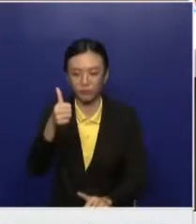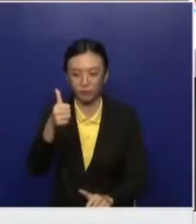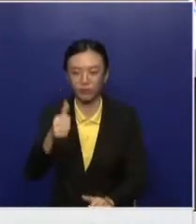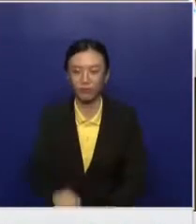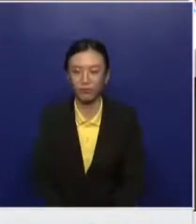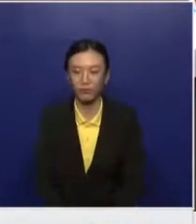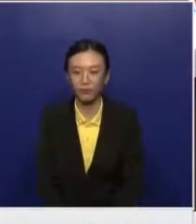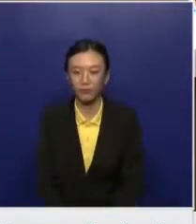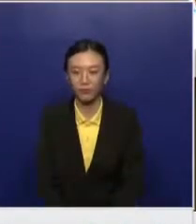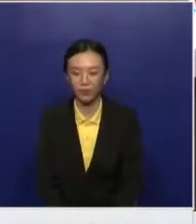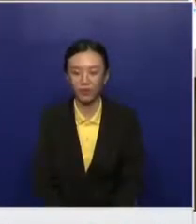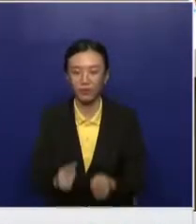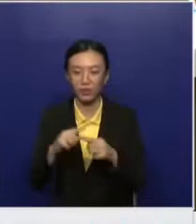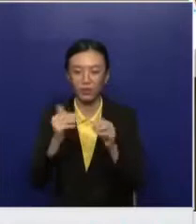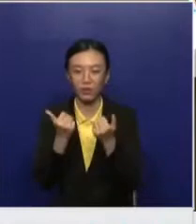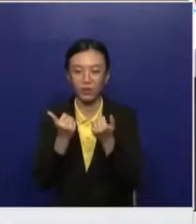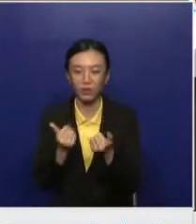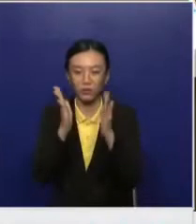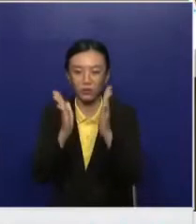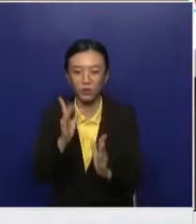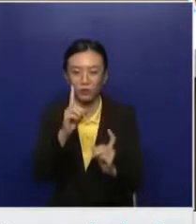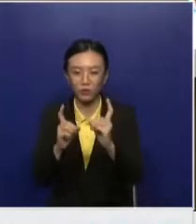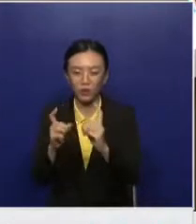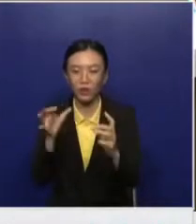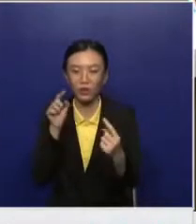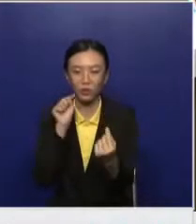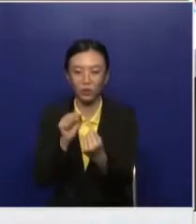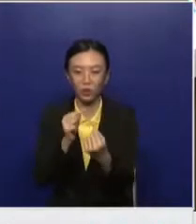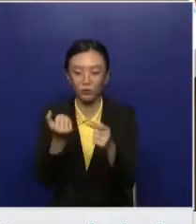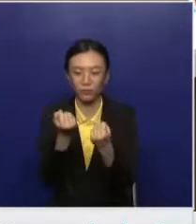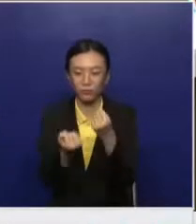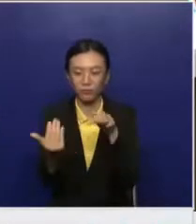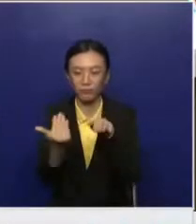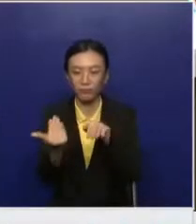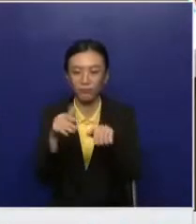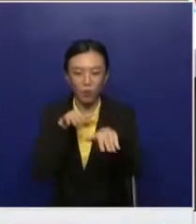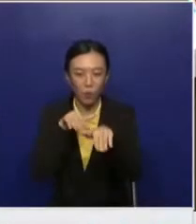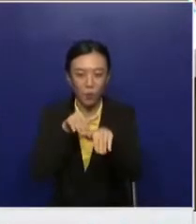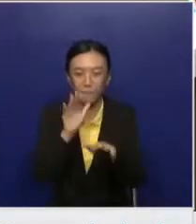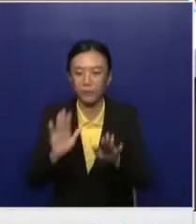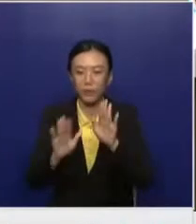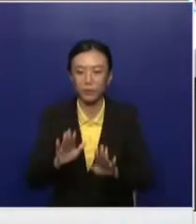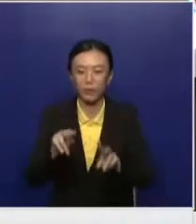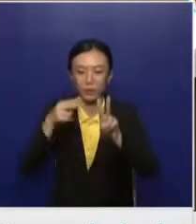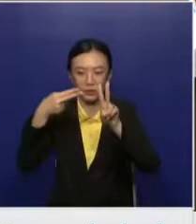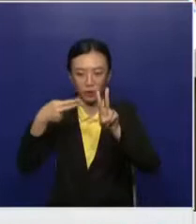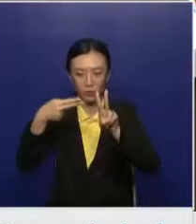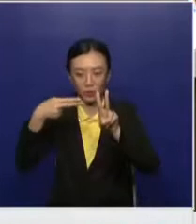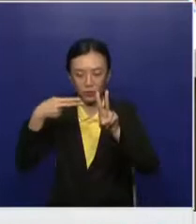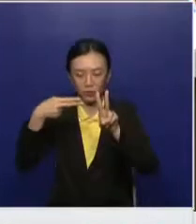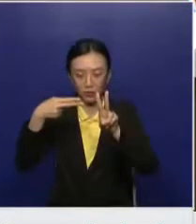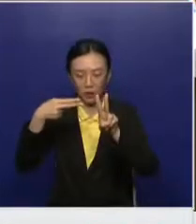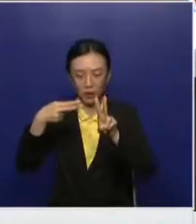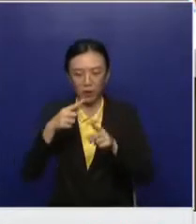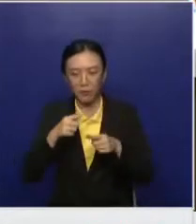มากในปัจจุบันมีผู้เสียชีวิตจากอุบัติเหตุจราจรปีหนึ่งกว่า 20,000 คนแล้วก็บาดเจ็บทุพพล